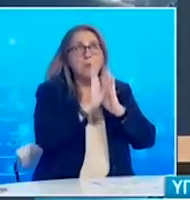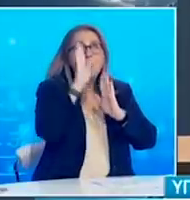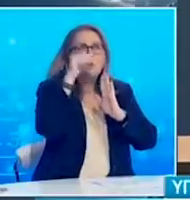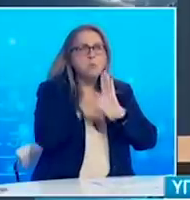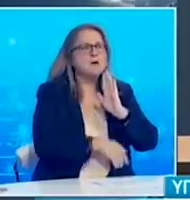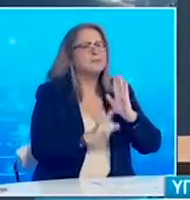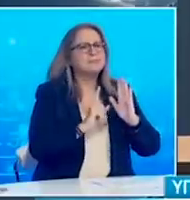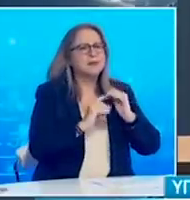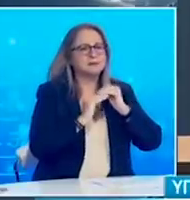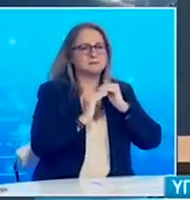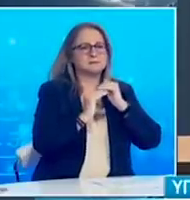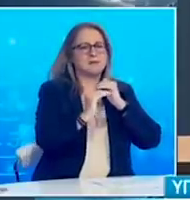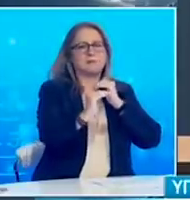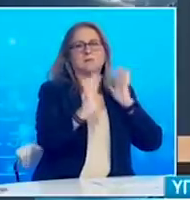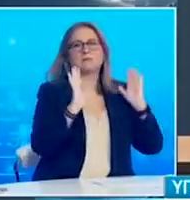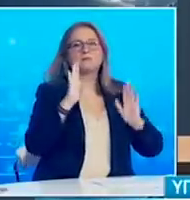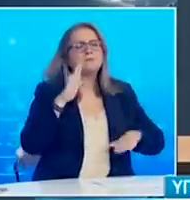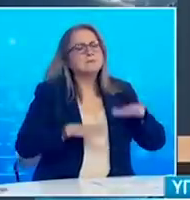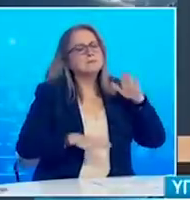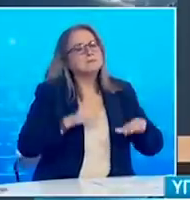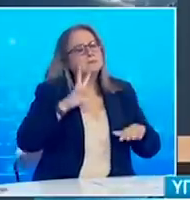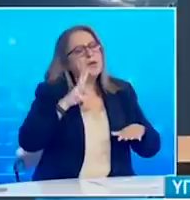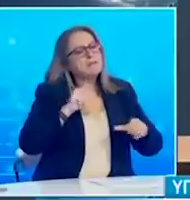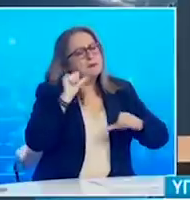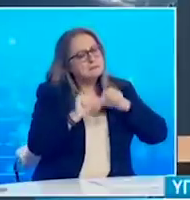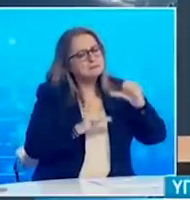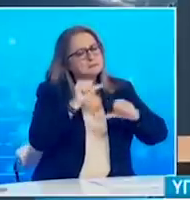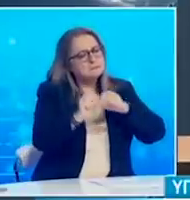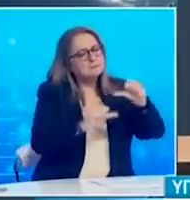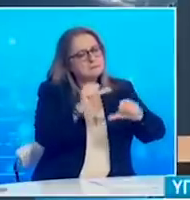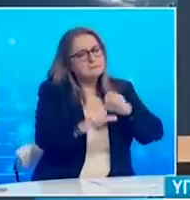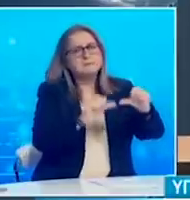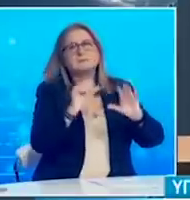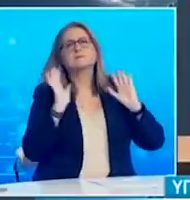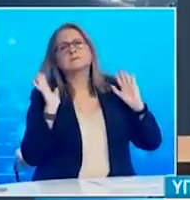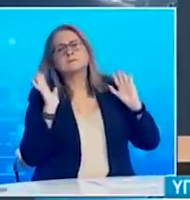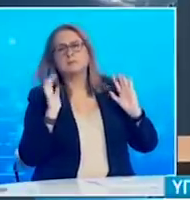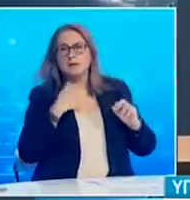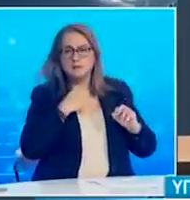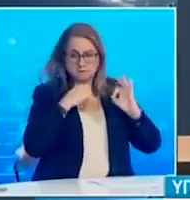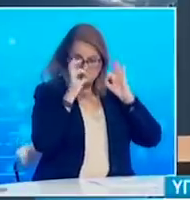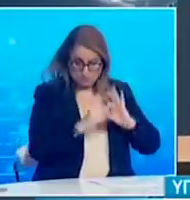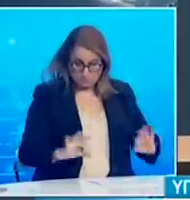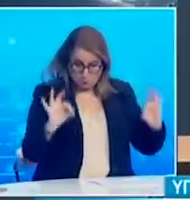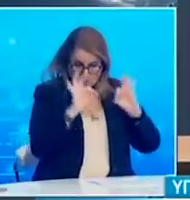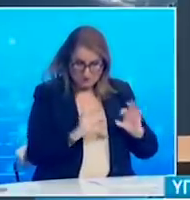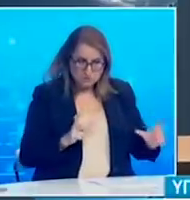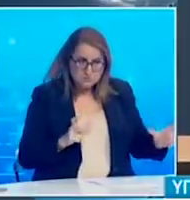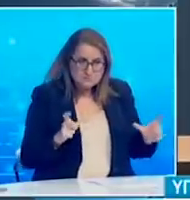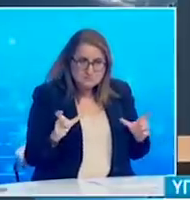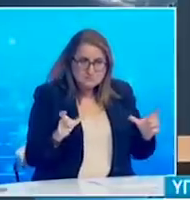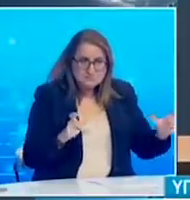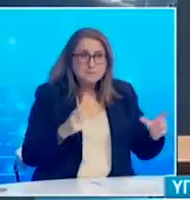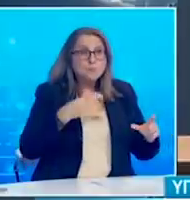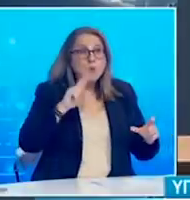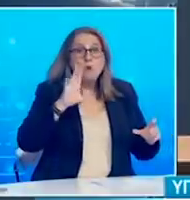ανάλογα με τα πραγματικά δεδομένα. Αυτό που εμείς κάνουμε είναι να είμαστε έτοιμοι και να προετοιμάζουμε το μηχανισμό και δει το μηχανισμό ιχνηλάτησης ώστε